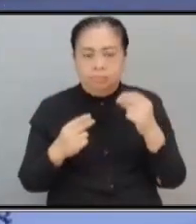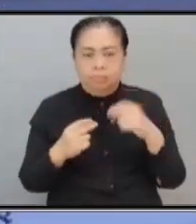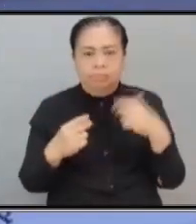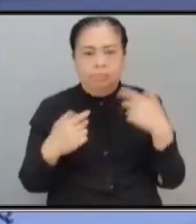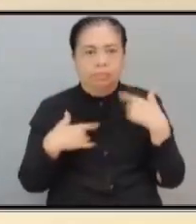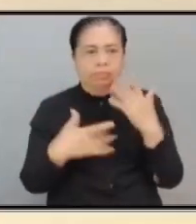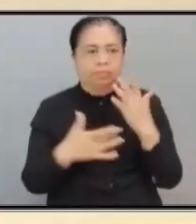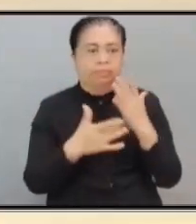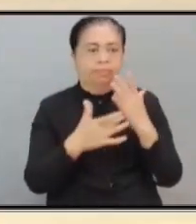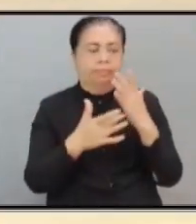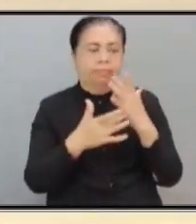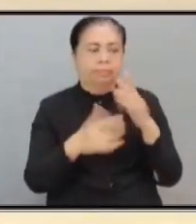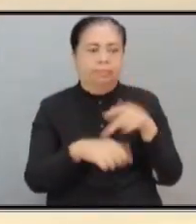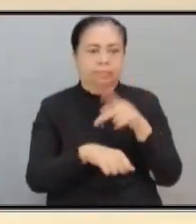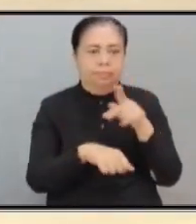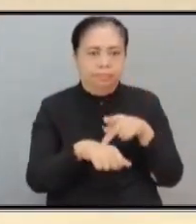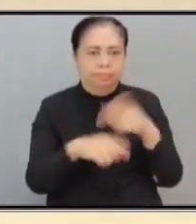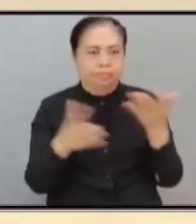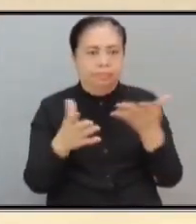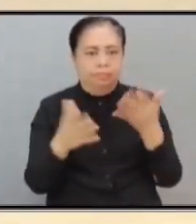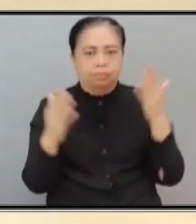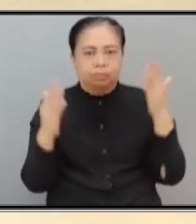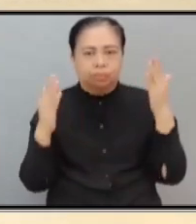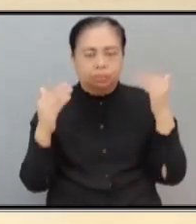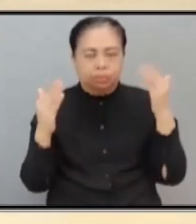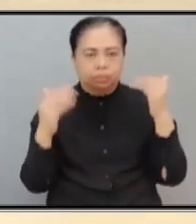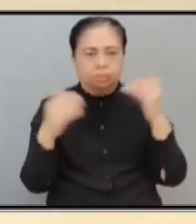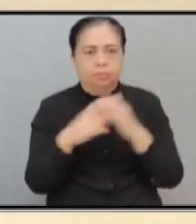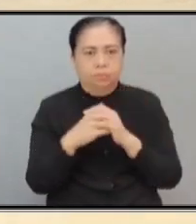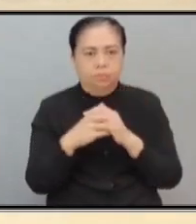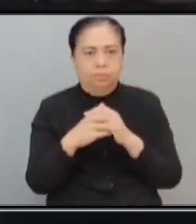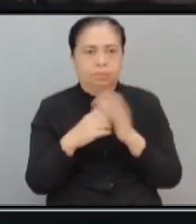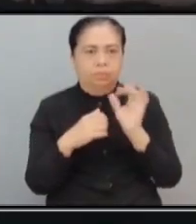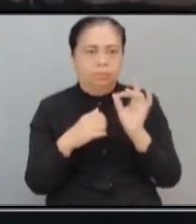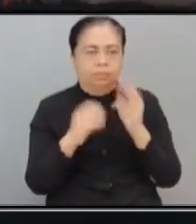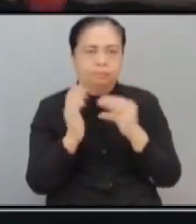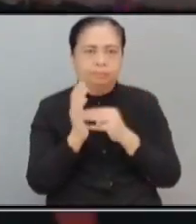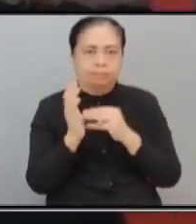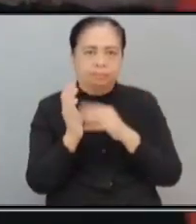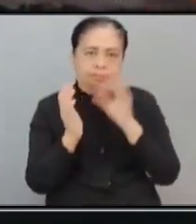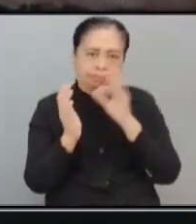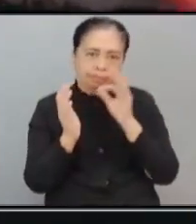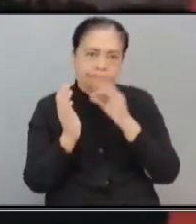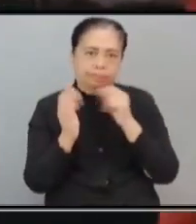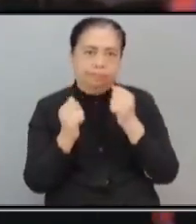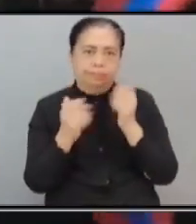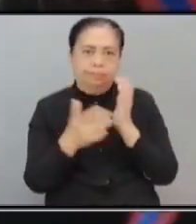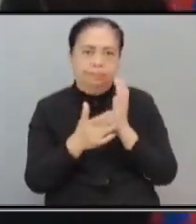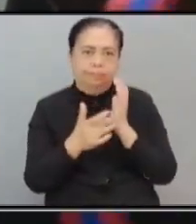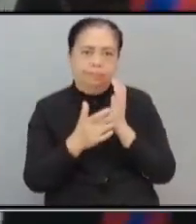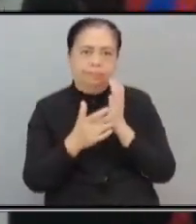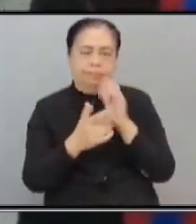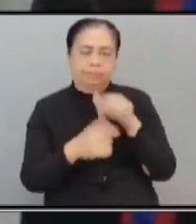nito ang 80 milyong Pilipino na gawing digital na ang pakikipagtransaksyon sa pamahalaan.